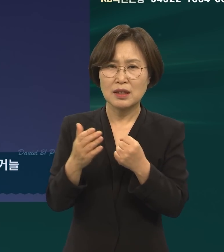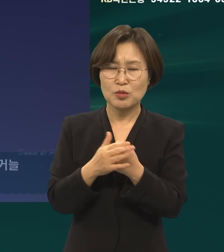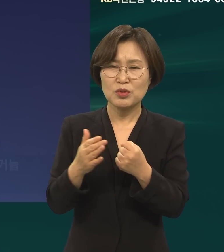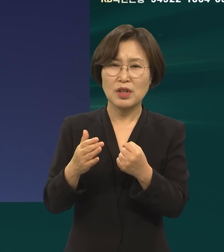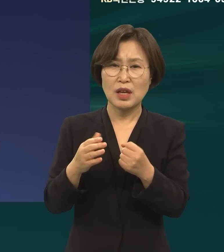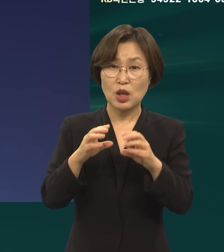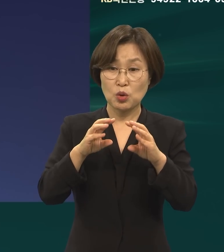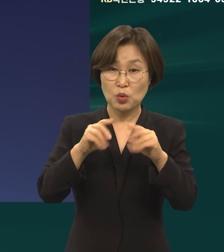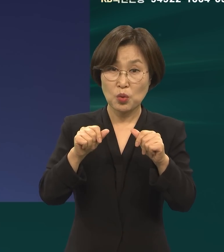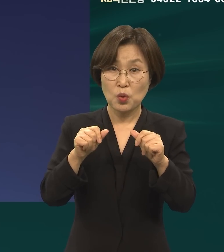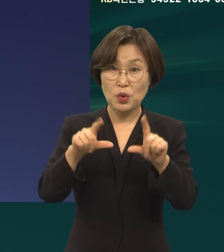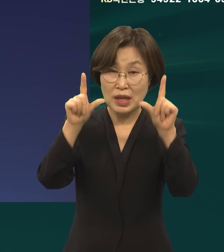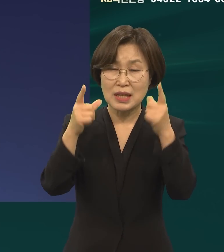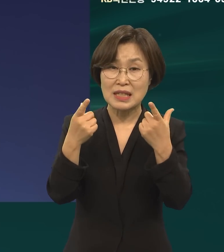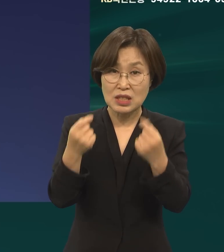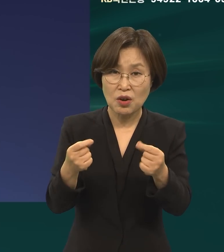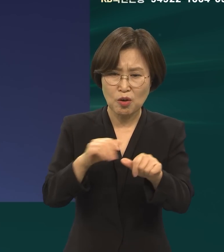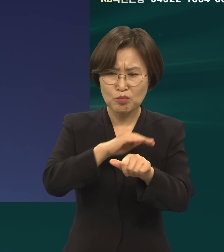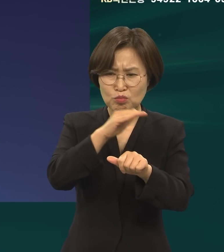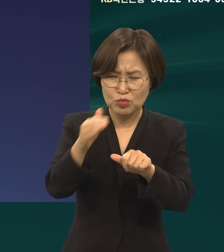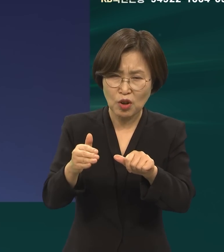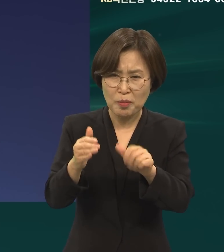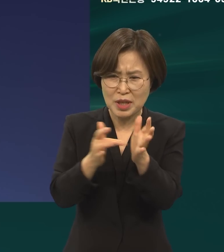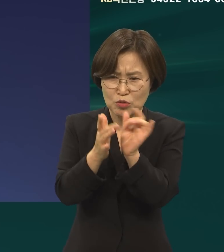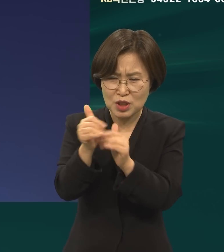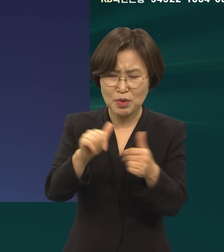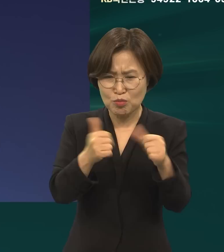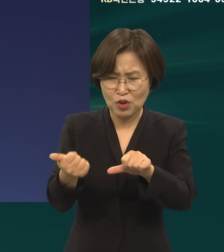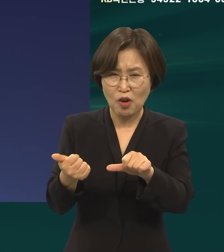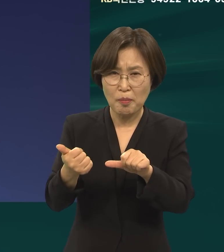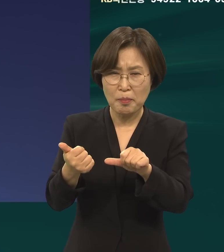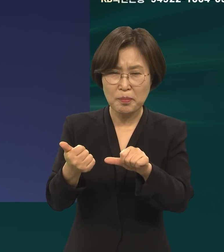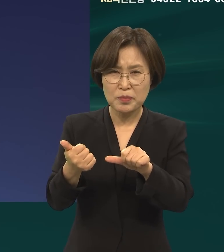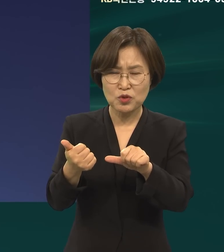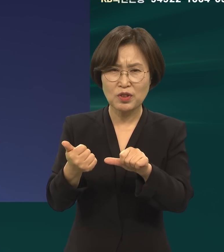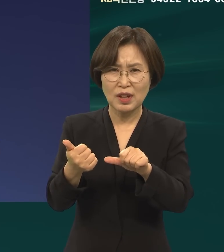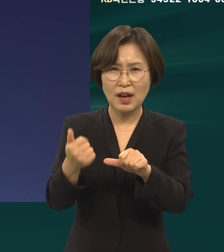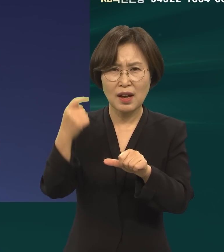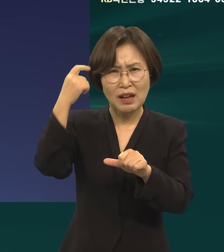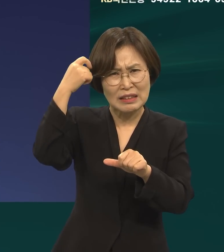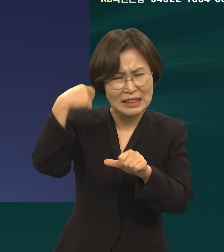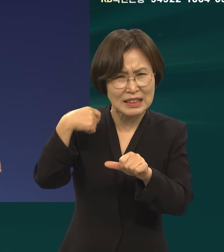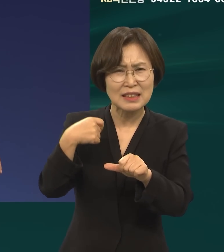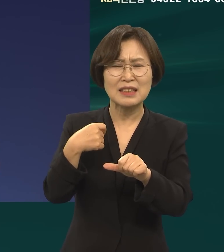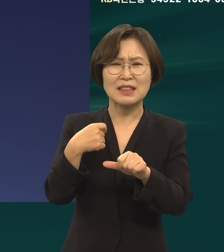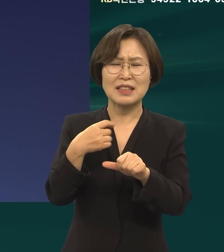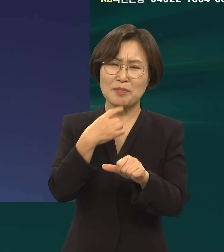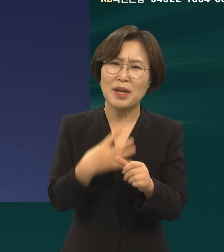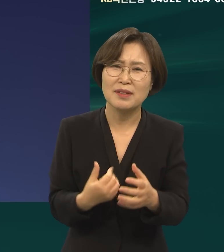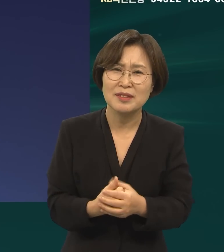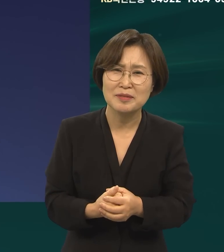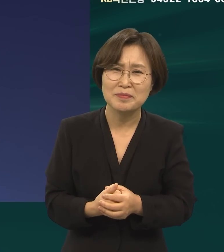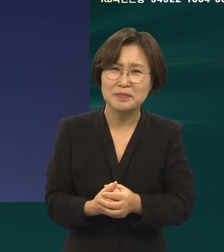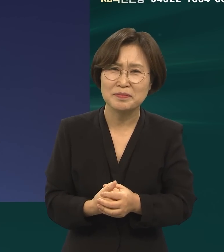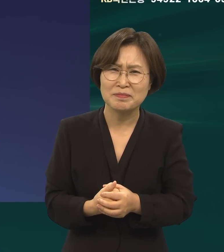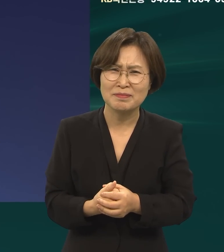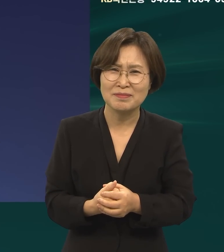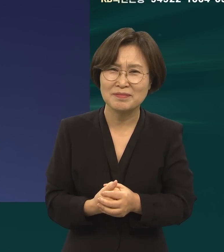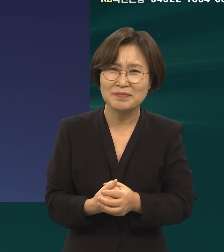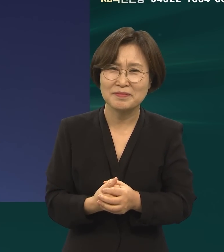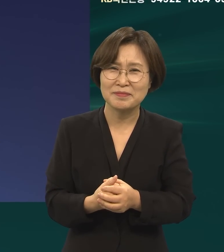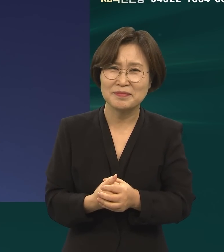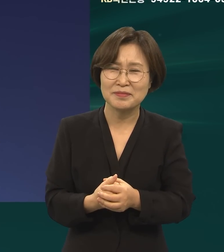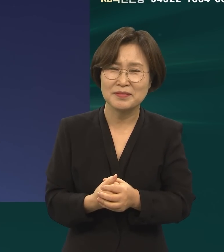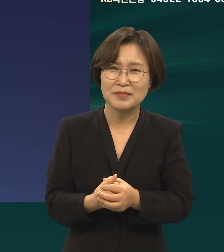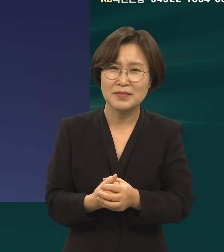때가 우리 안에 많고 있을 수 있다는 것입니다. 이들이 슬퍼하는 이유는 하나입니다. 주님이